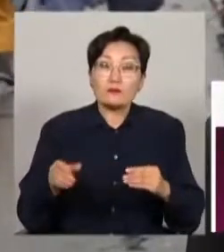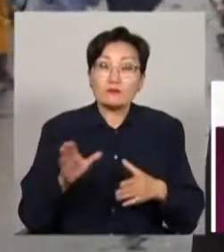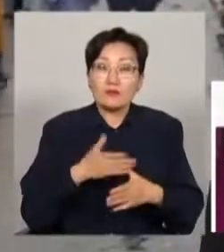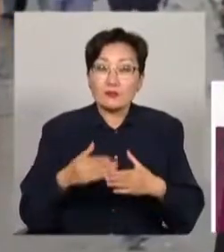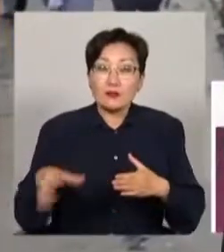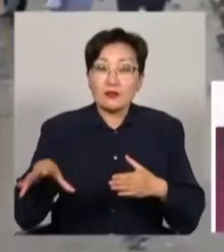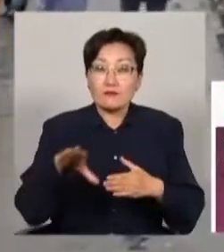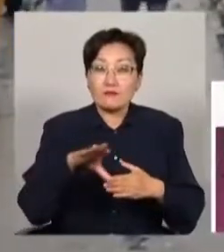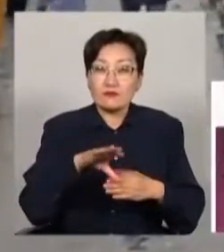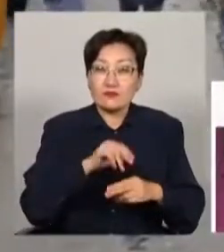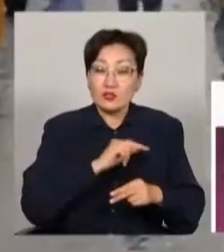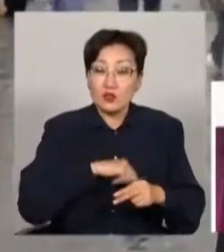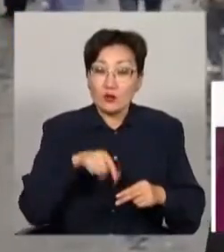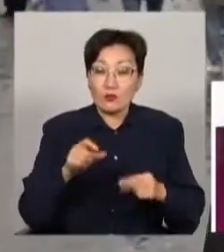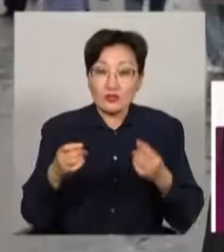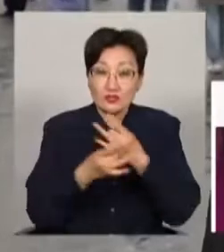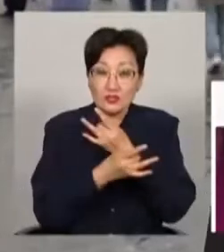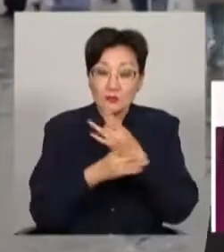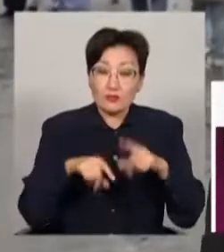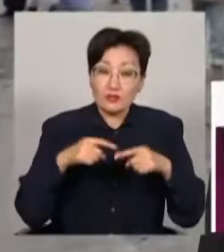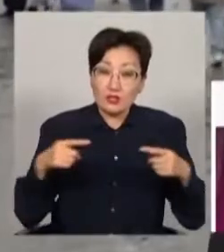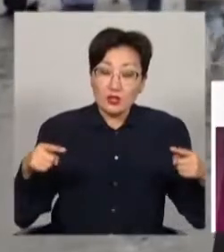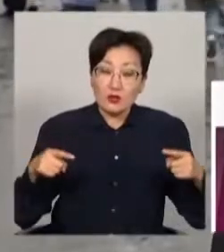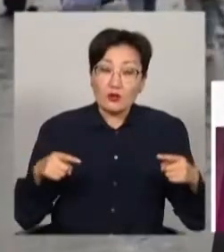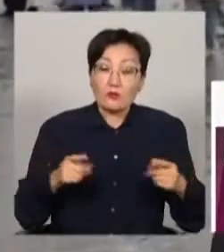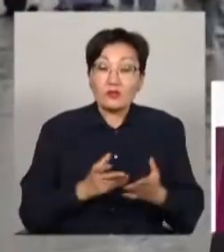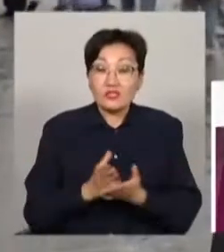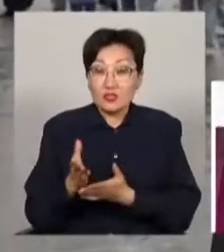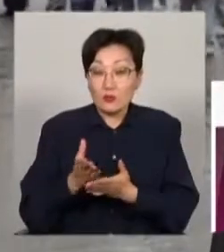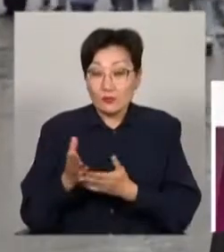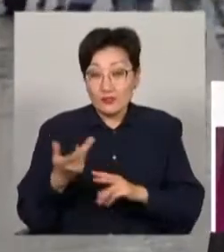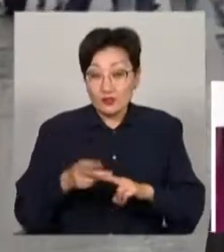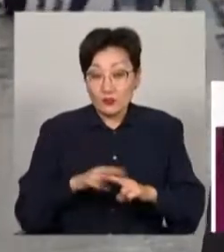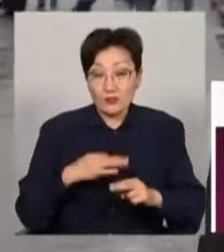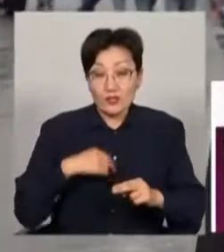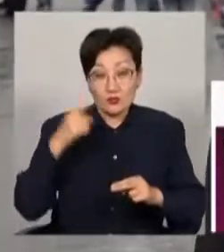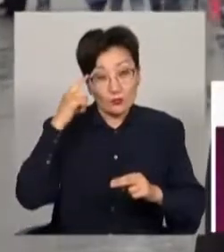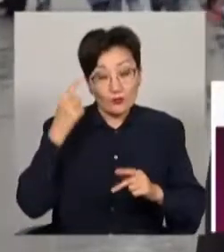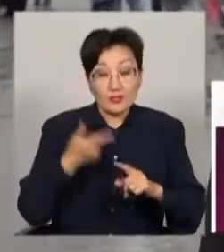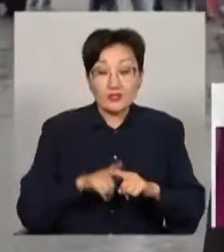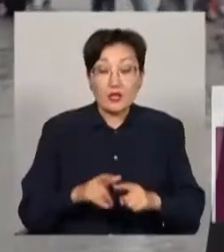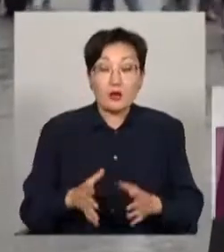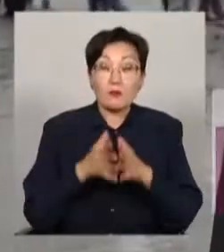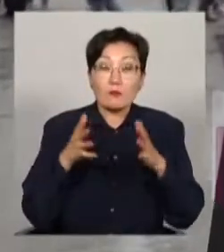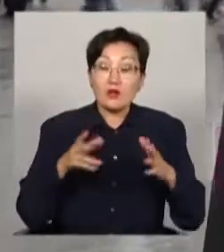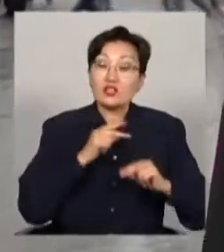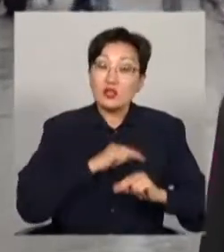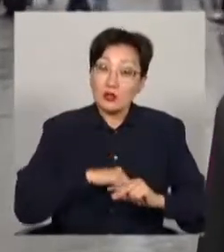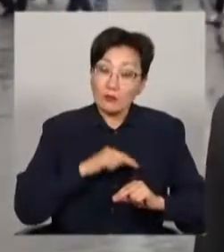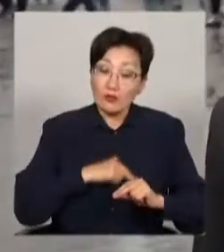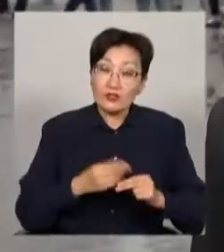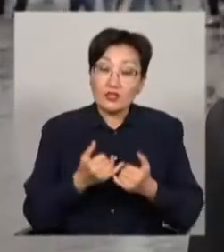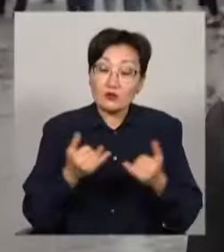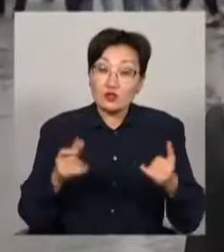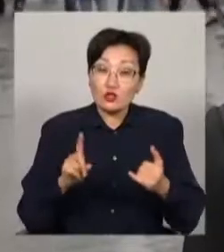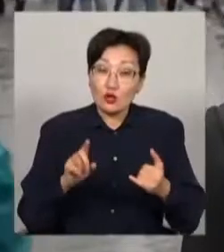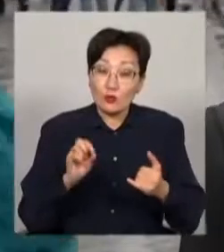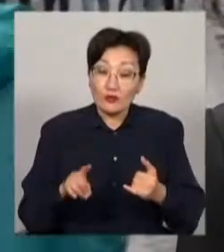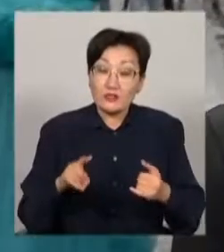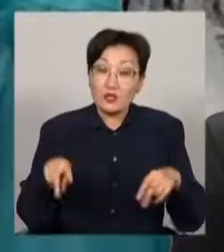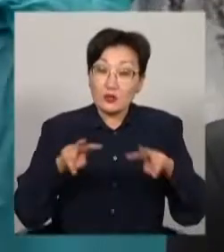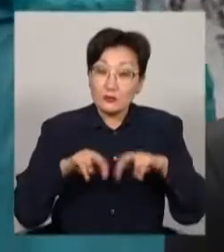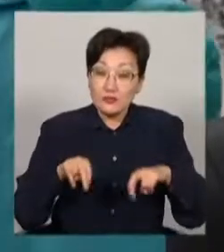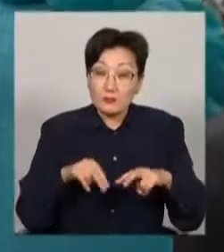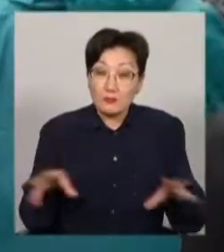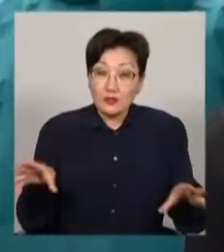всеми деятелями культуры различных сфер. Поэтому я считаю, это большая миссия для того, чтобы